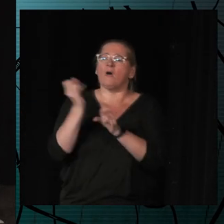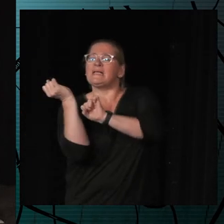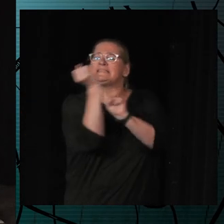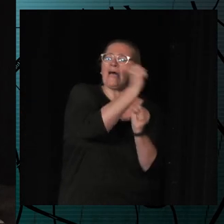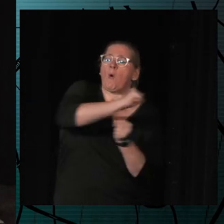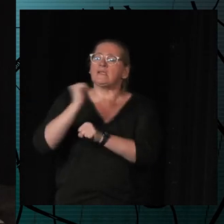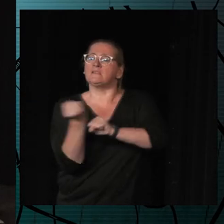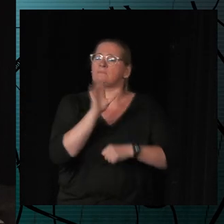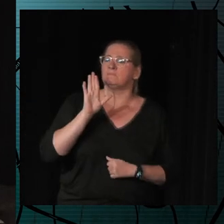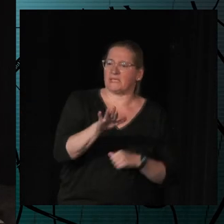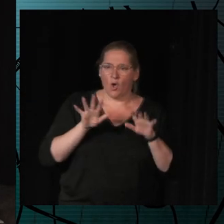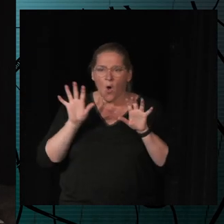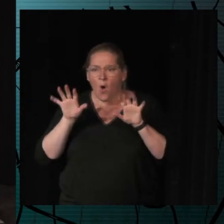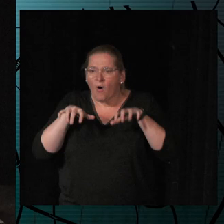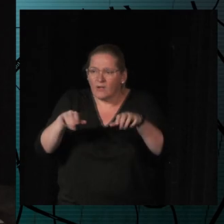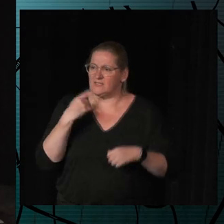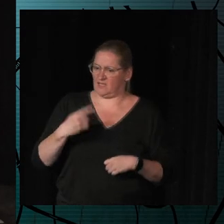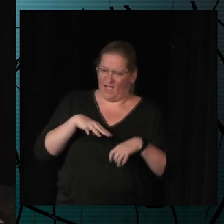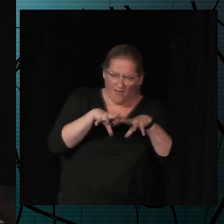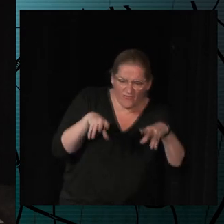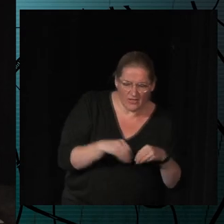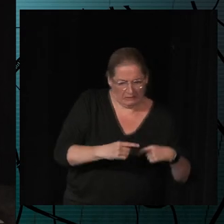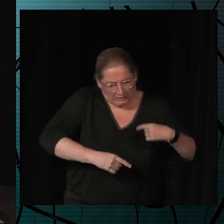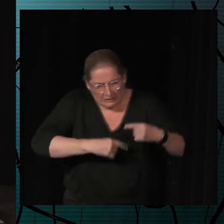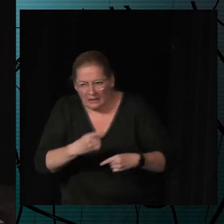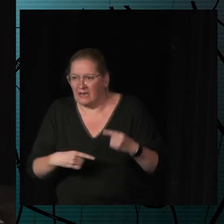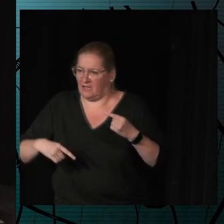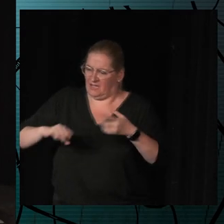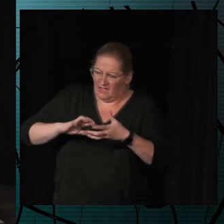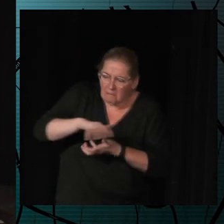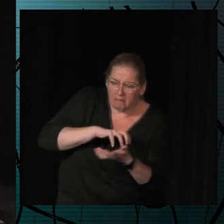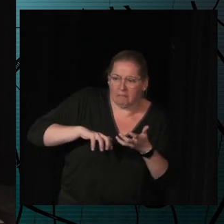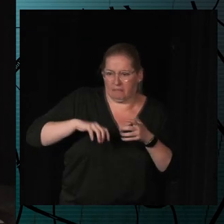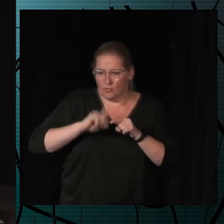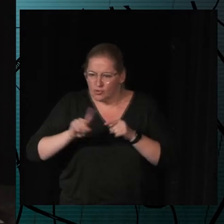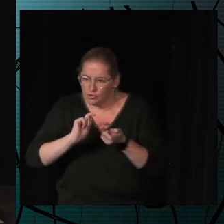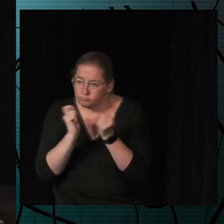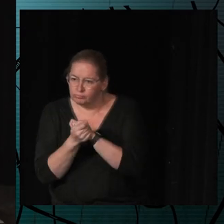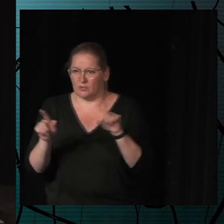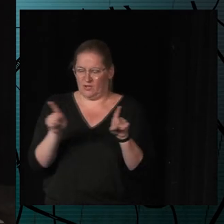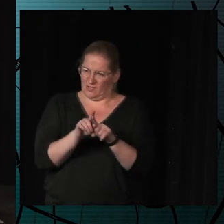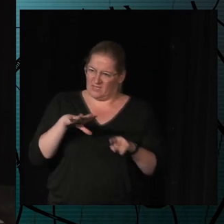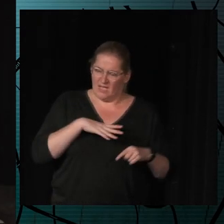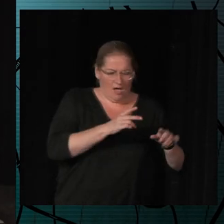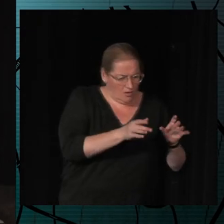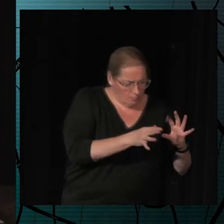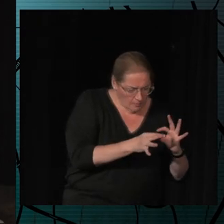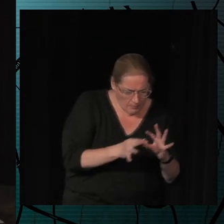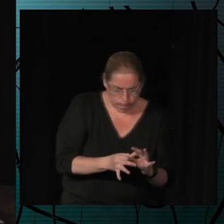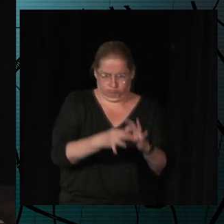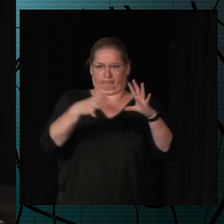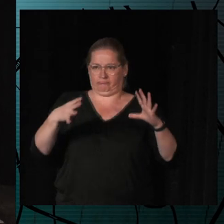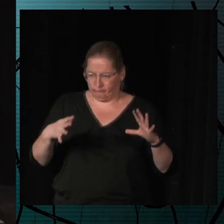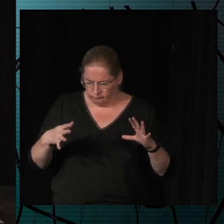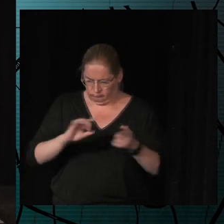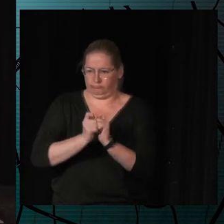y pense avec des des histoires de famille avec des des voilà tout un toute une évolution et puis encore une fois des cassures dans les représentations je